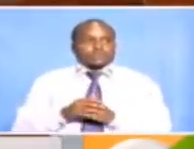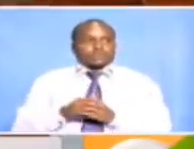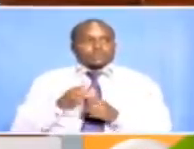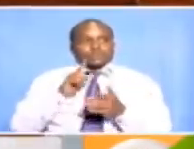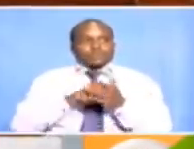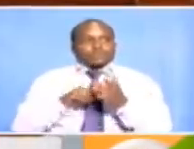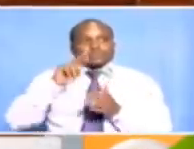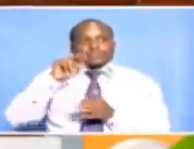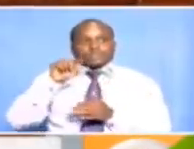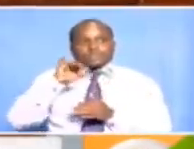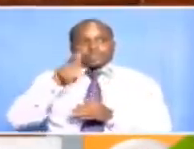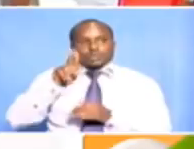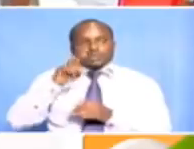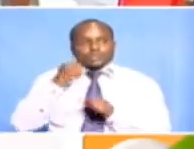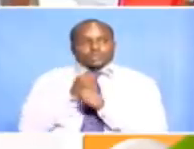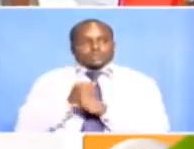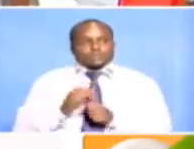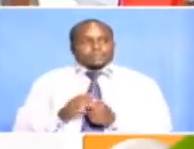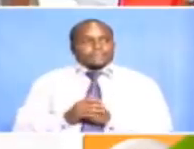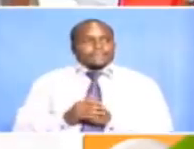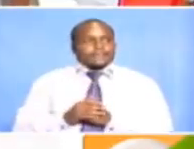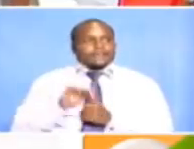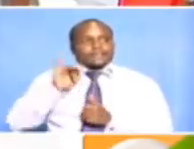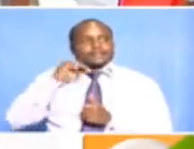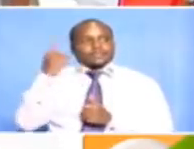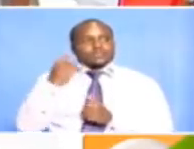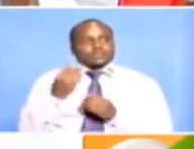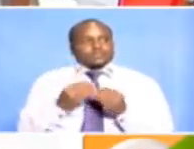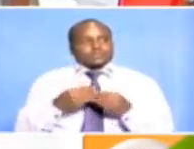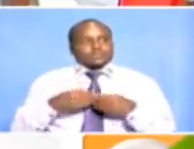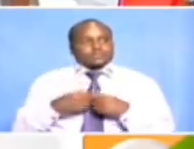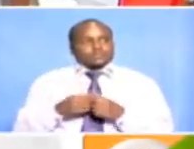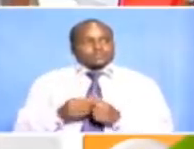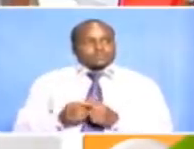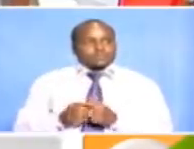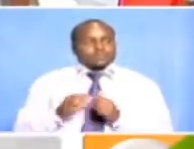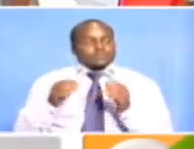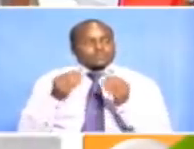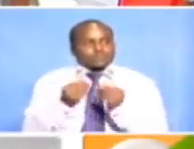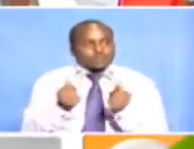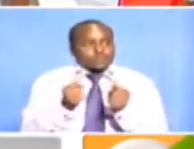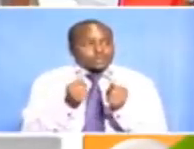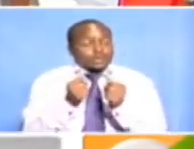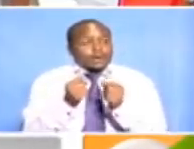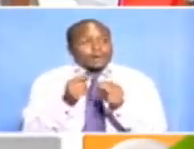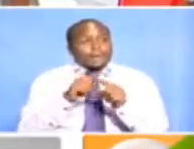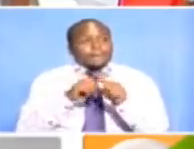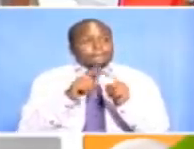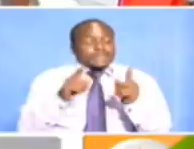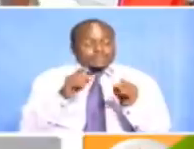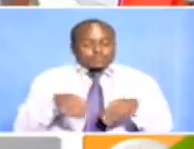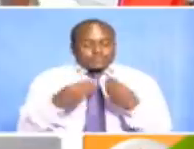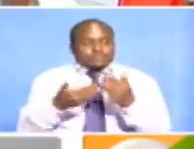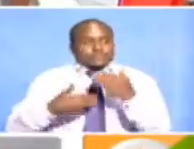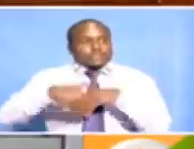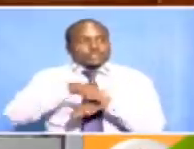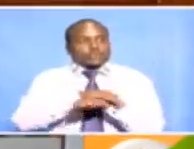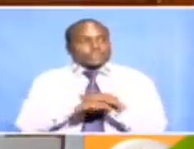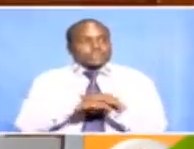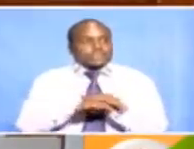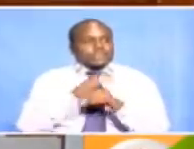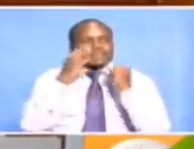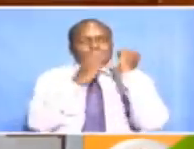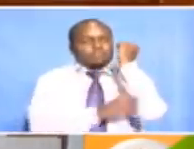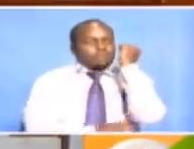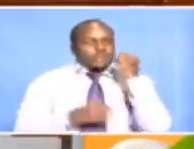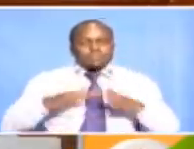that is what I'm going to do. Governor. That is their only dawa. Wabaki na hiyo pumwani yao, kivyao. But we tunapea insurance, maskini wote kwa vijiji,